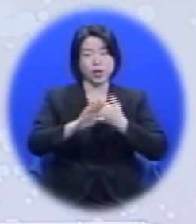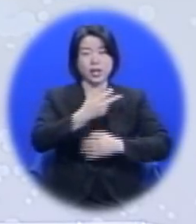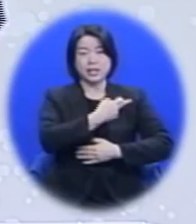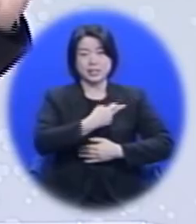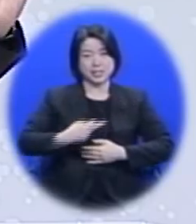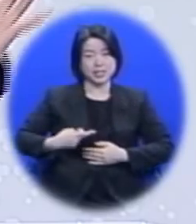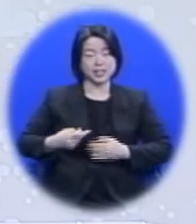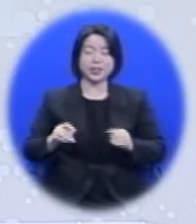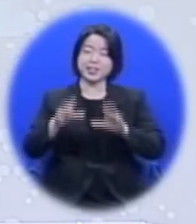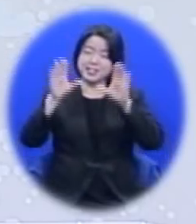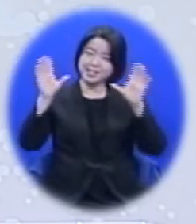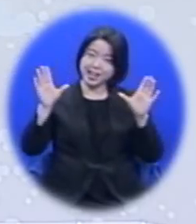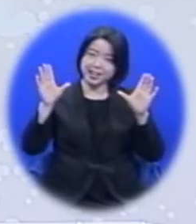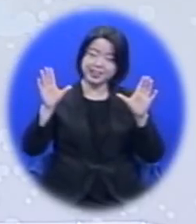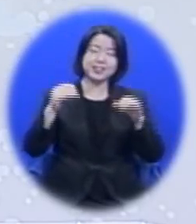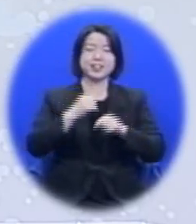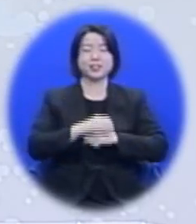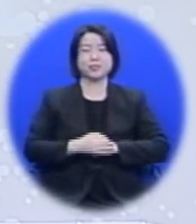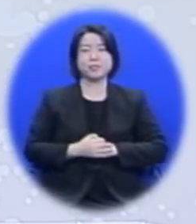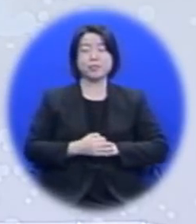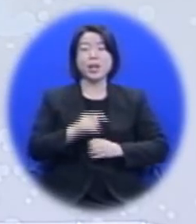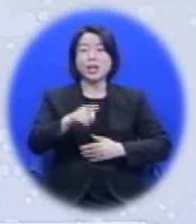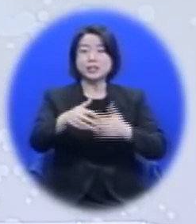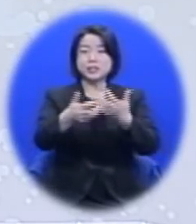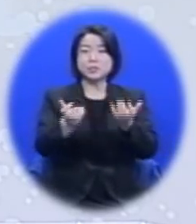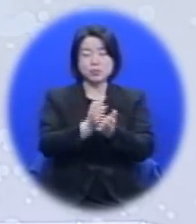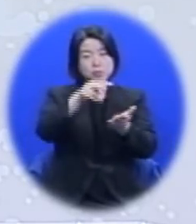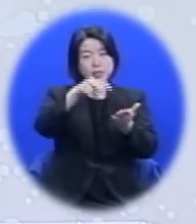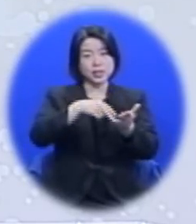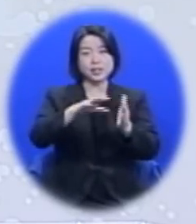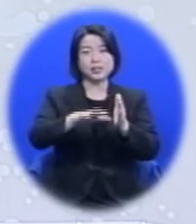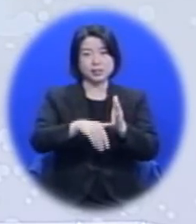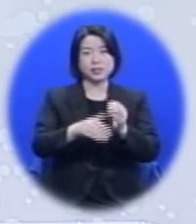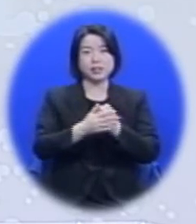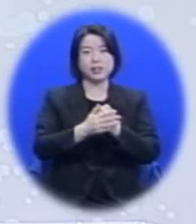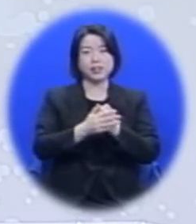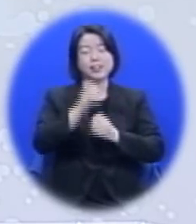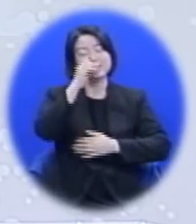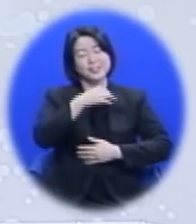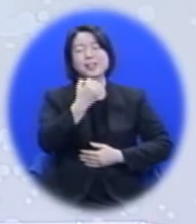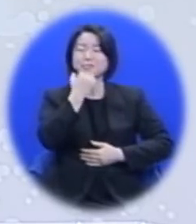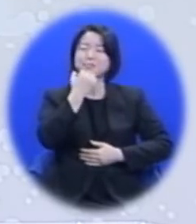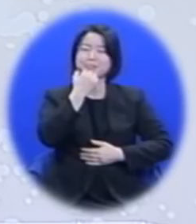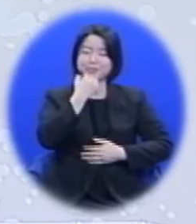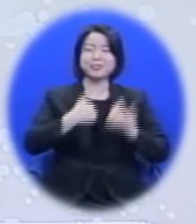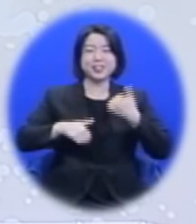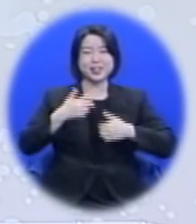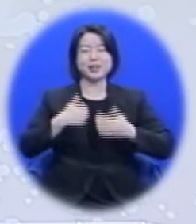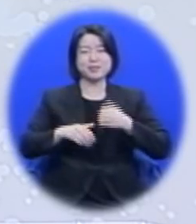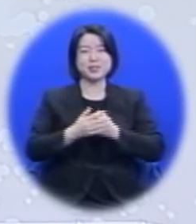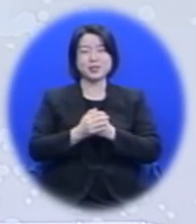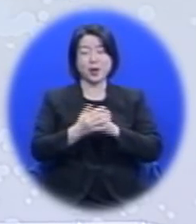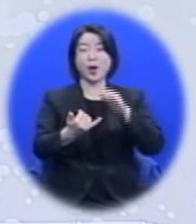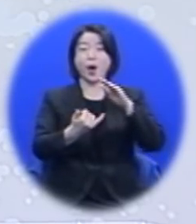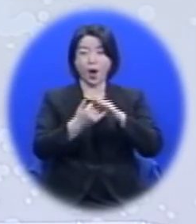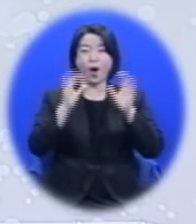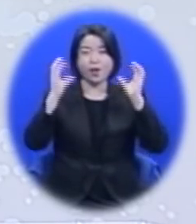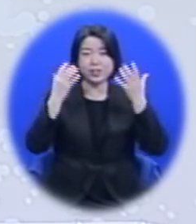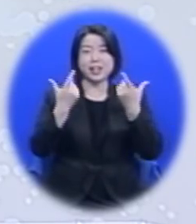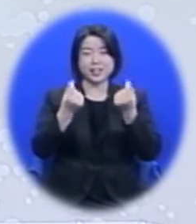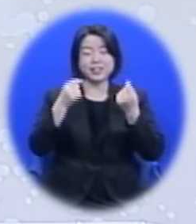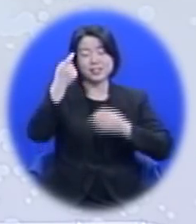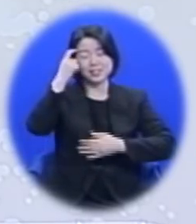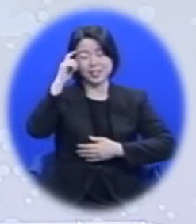제자들에게 짠 하셨다. 그 부분을 읽는데 그냥 막 웃음이 나왔어요. 네, 정말 어린애 같은